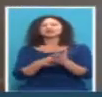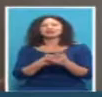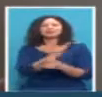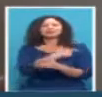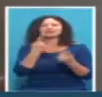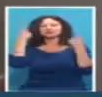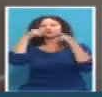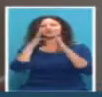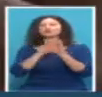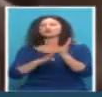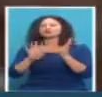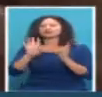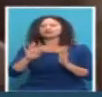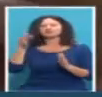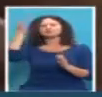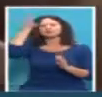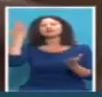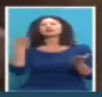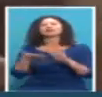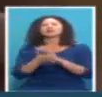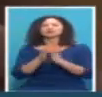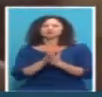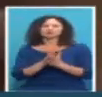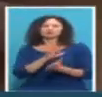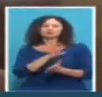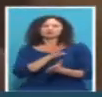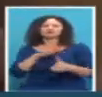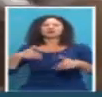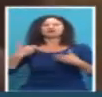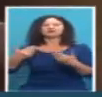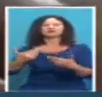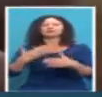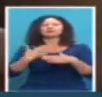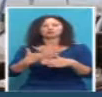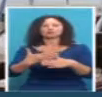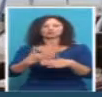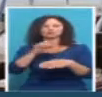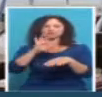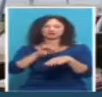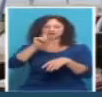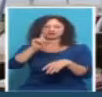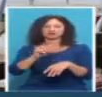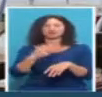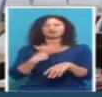мединститута в 95-м вспоминает, в каких условиях приходилось оказывать помощь пациентам. Я пришел в